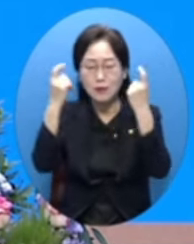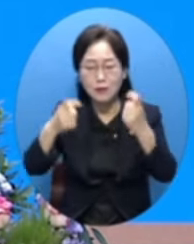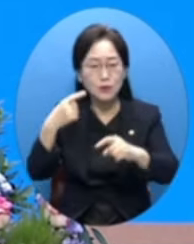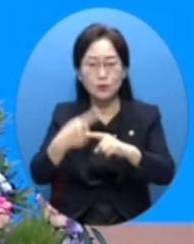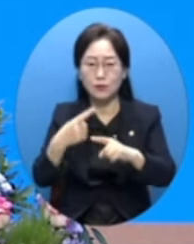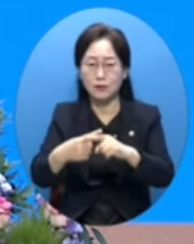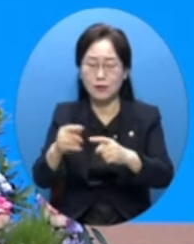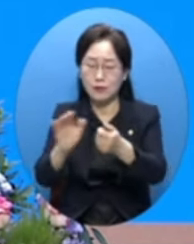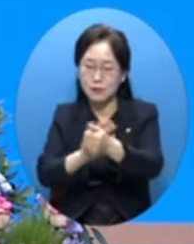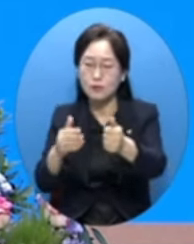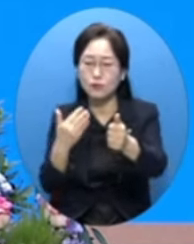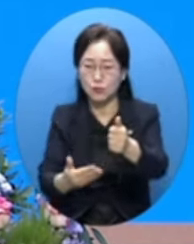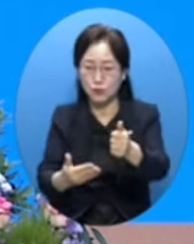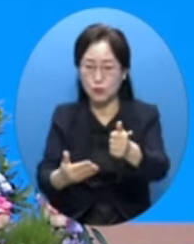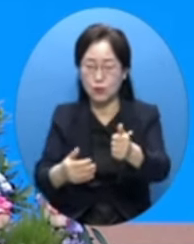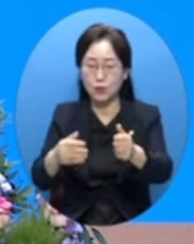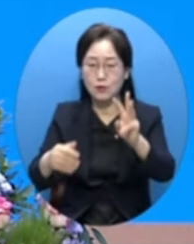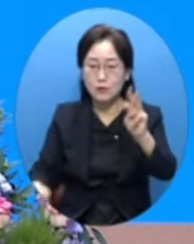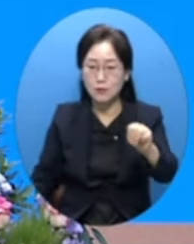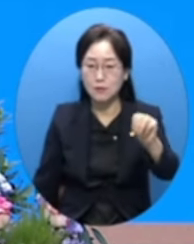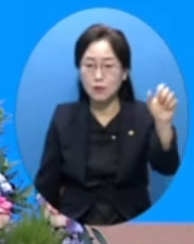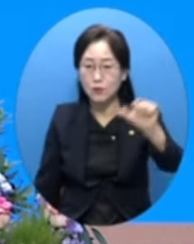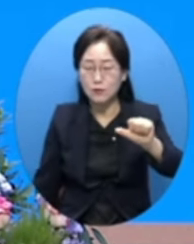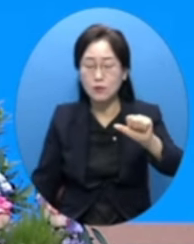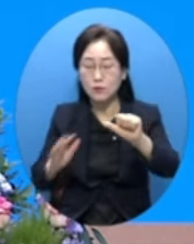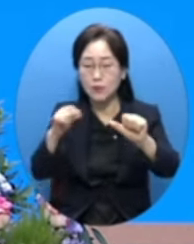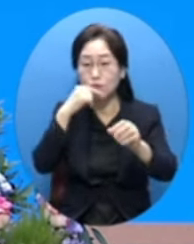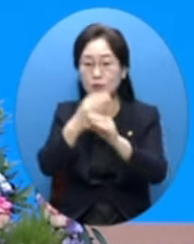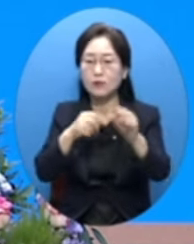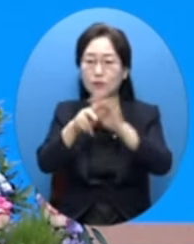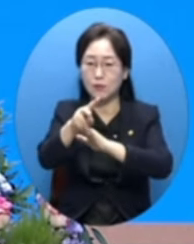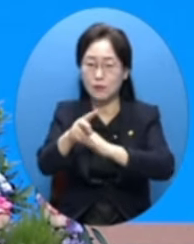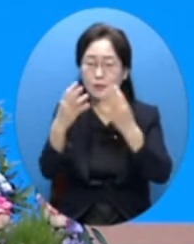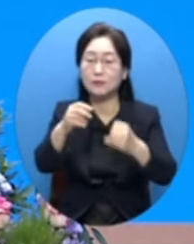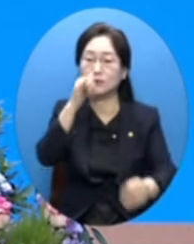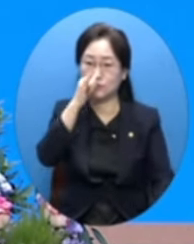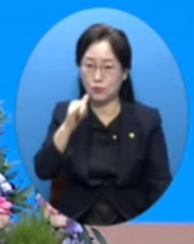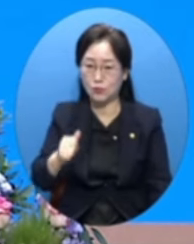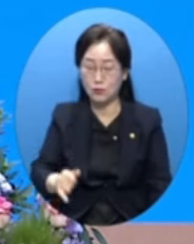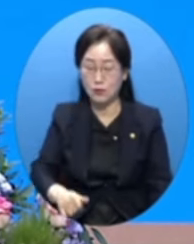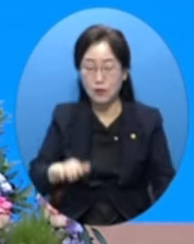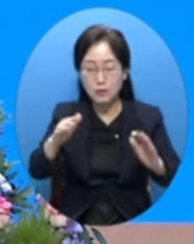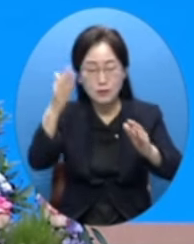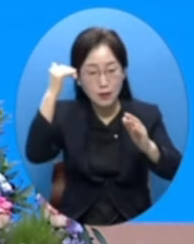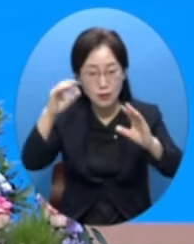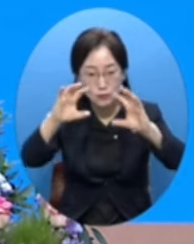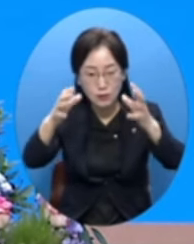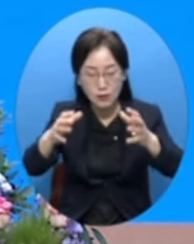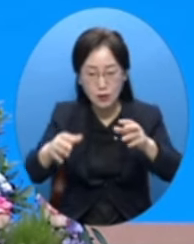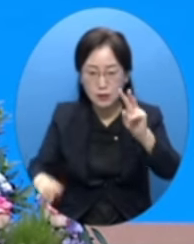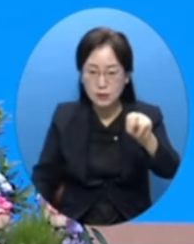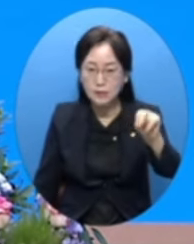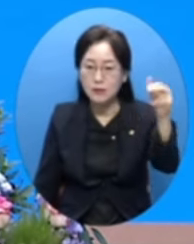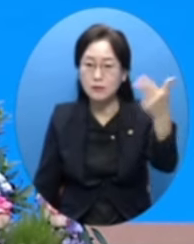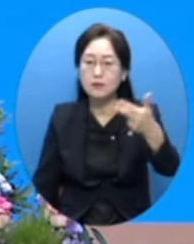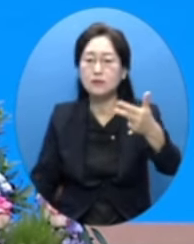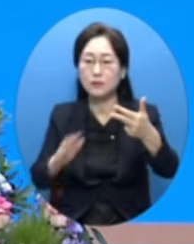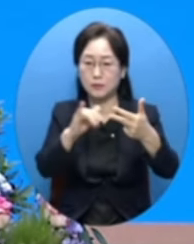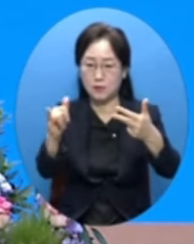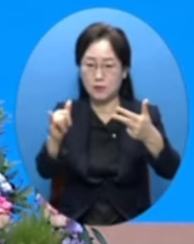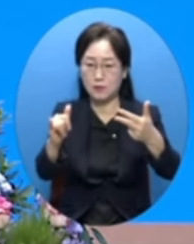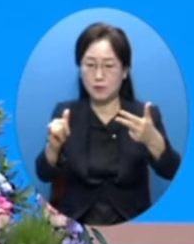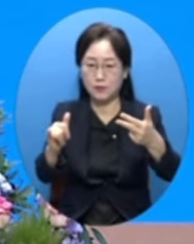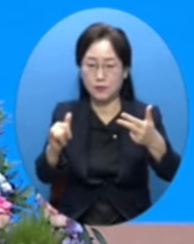3만 5천 명의 탈북자들이 있습니다 보니까 지금 이 땅에 2만 7천 명